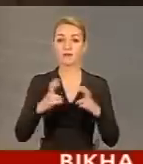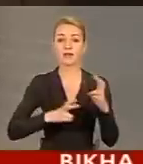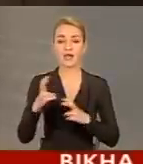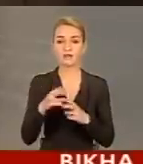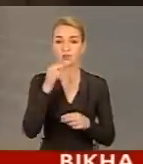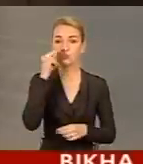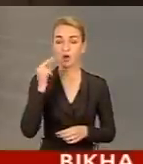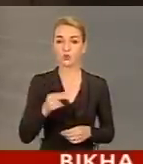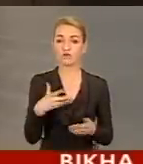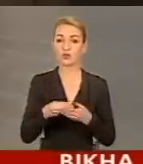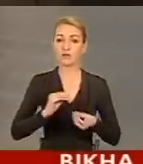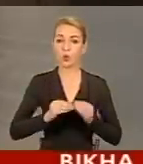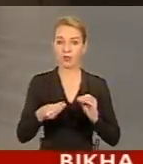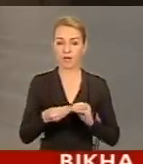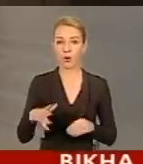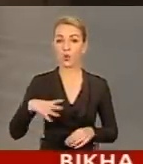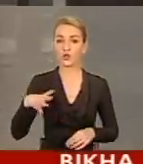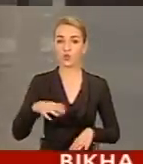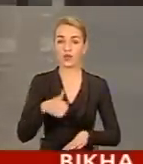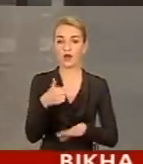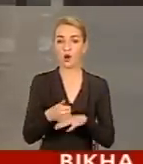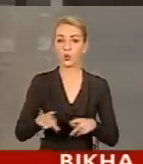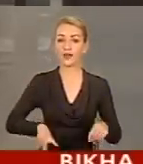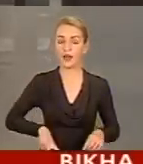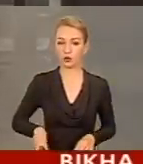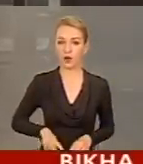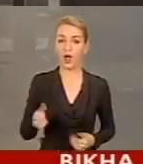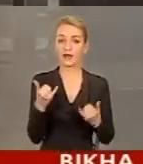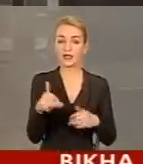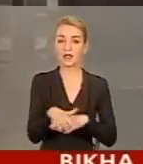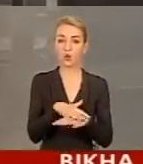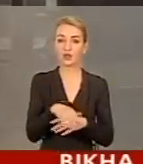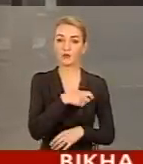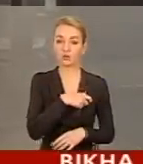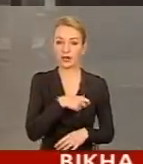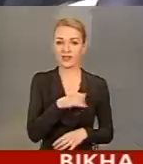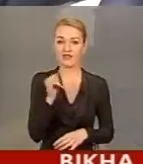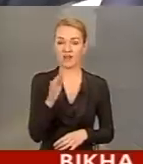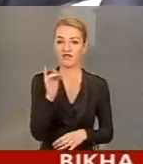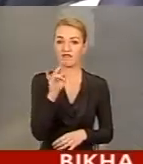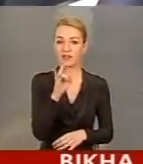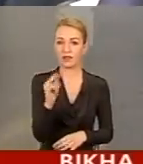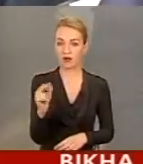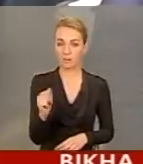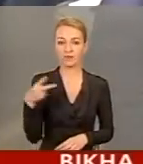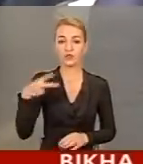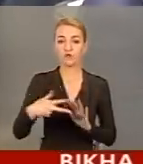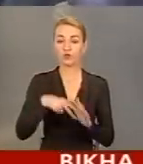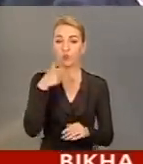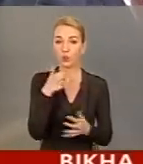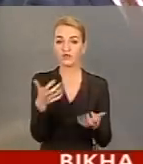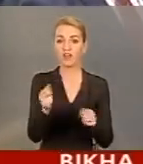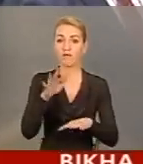підприємстві звинувачують у своїх проблемах колишнього генерального директора, а нині народного депутата Івана Вінника. 2008 року він